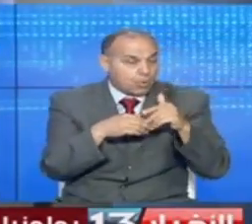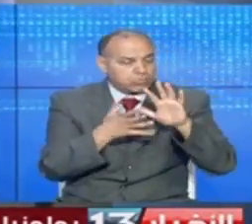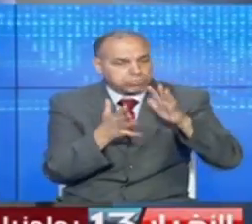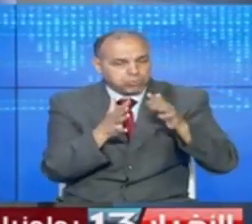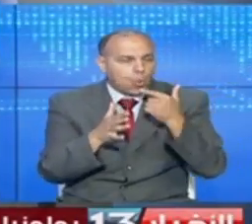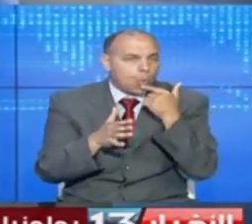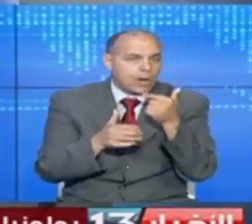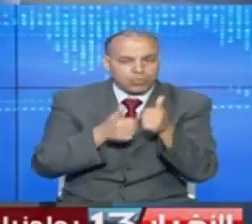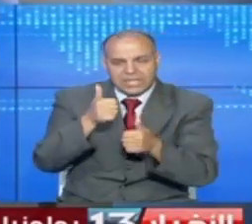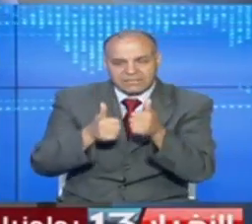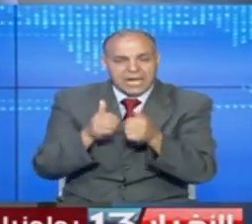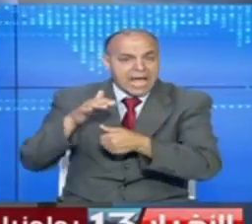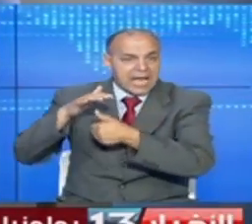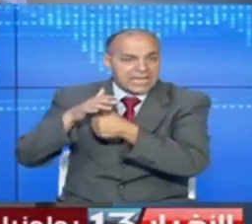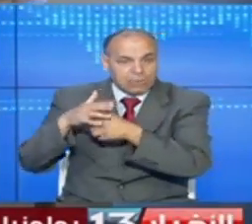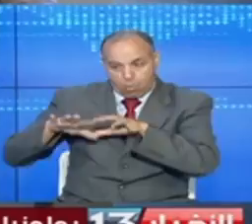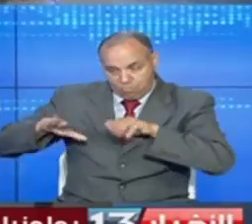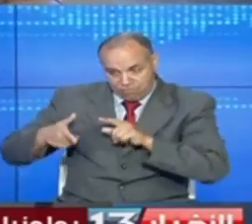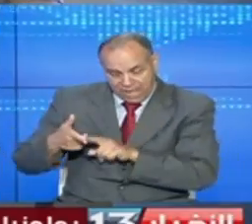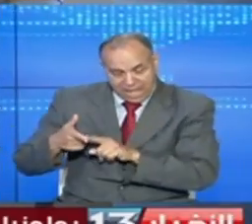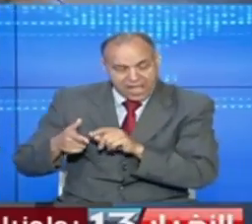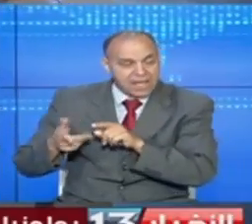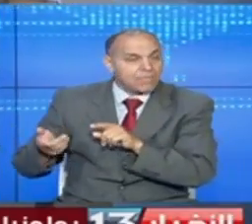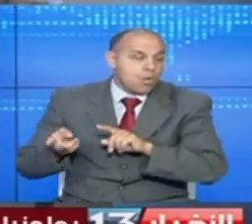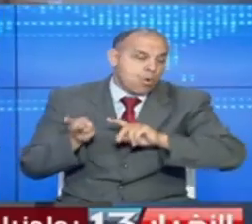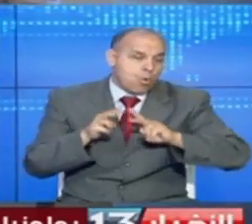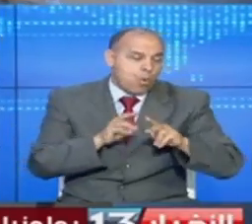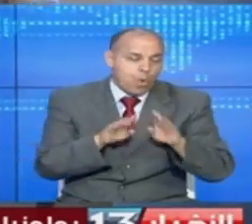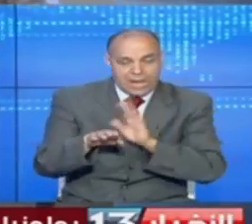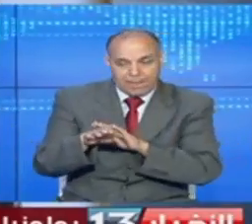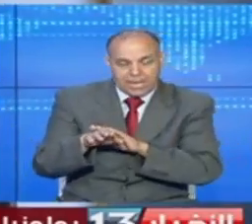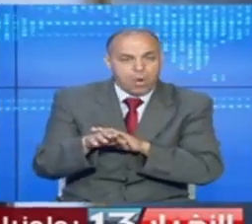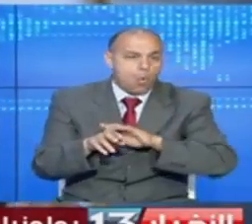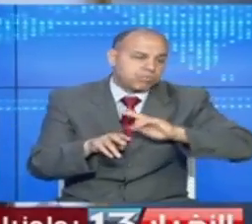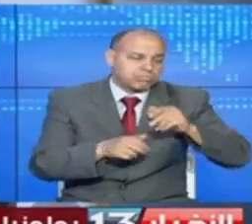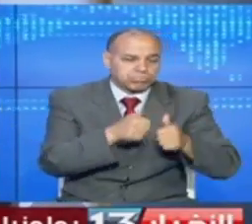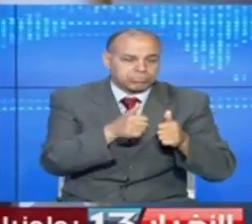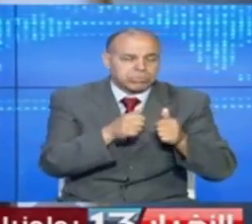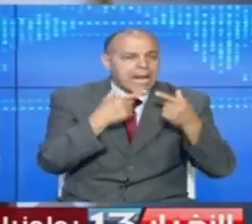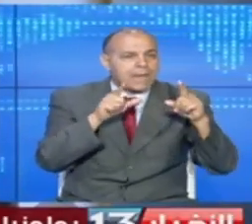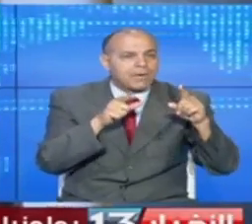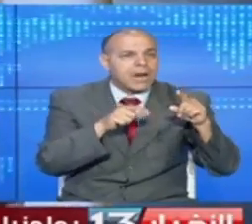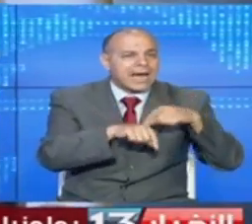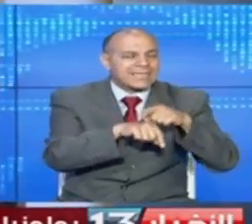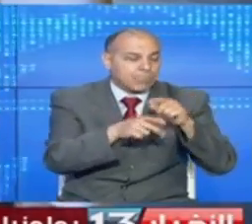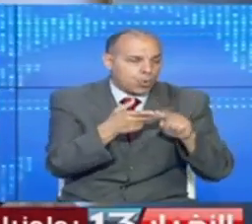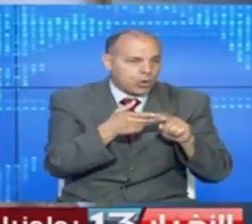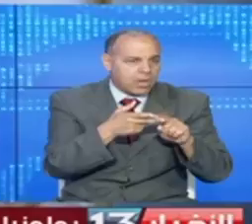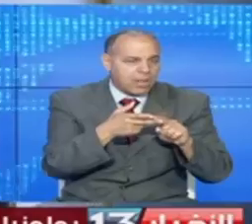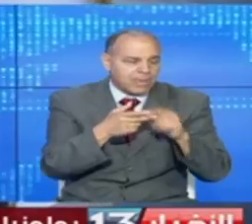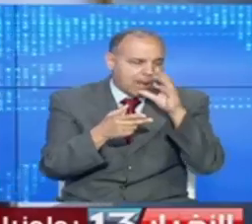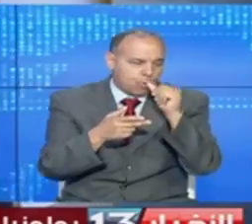أن تتركز المنافسة فيها بين الرئيس المنتهي ولايته أندري دودا من اليمين القومي ومنافسه الليبرالي رئيس بلدية وارسو